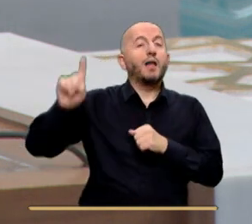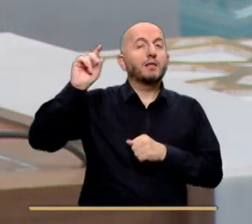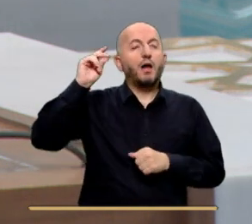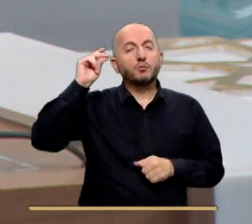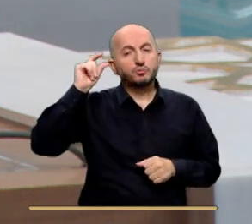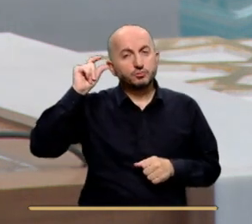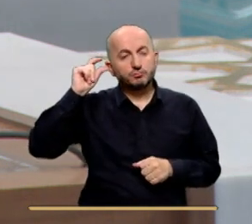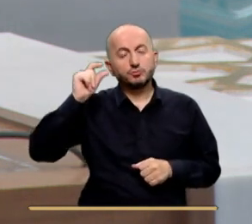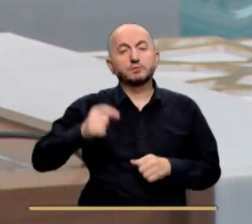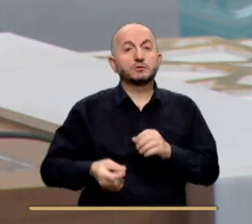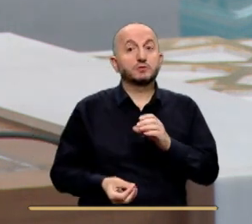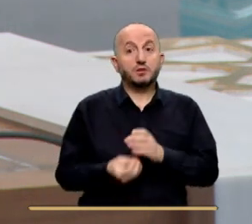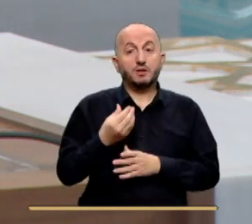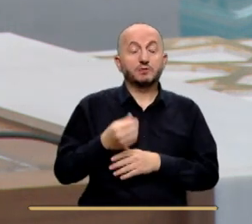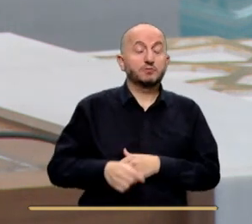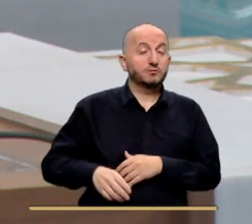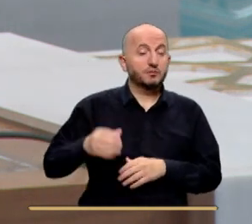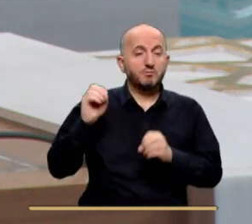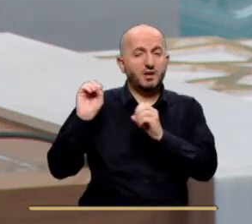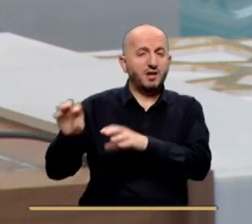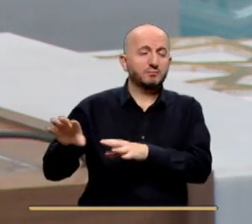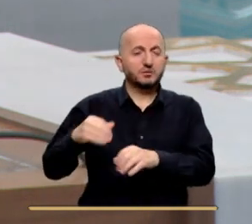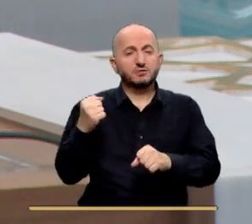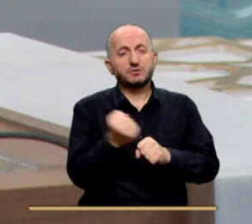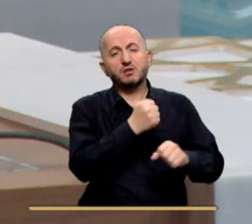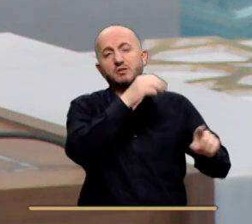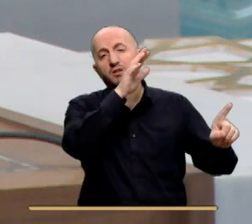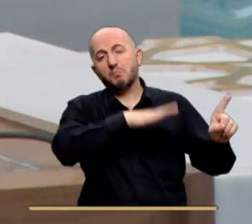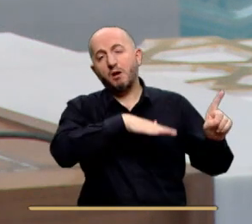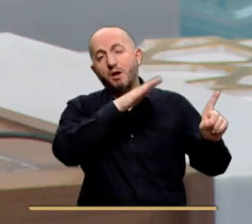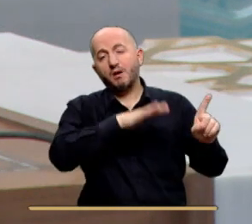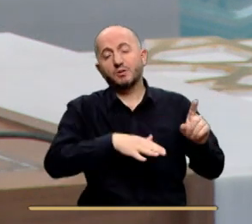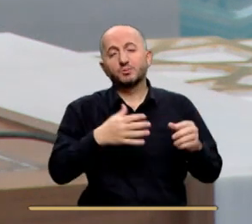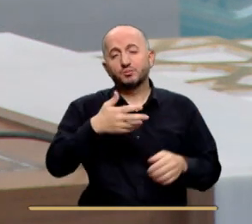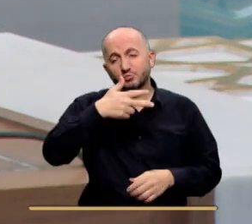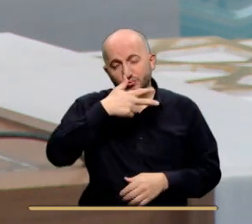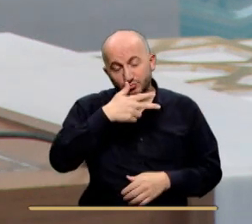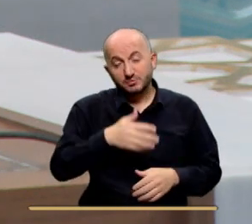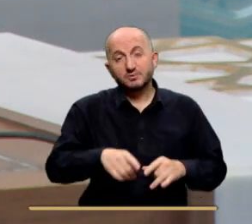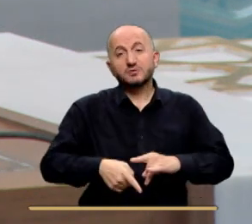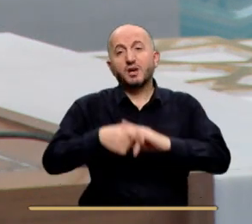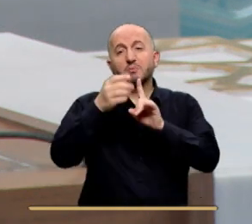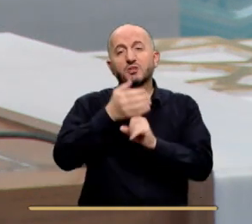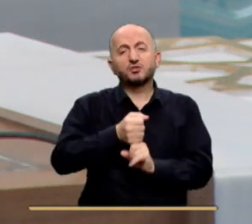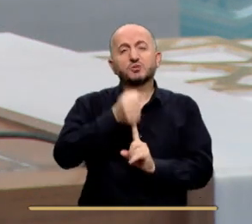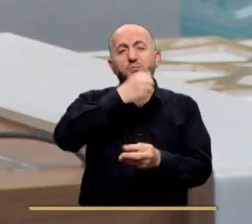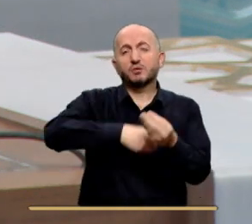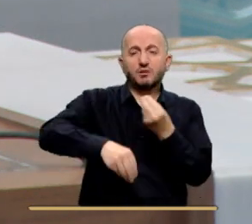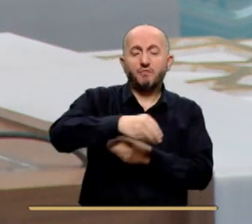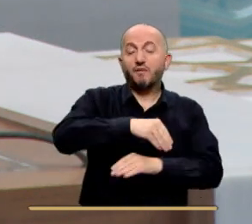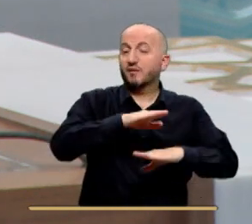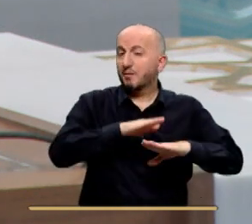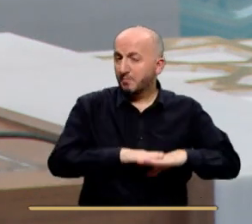unutmuş, yaratıcısını terk etmiş, putlara tapan, çok özür dilerim Kabe'de çıplak olarak tavaf